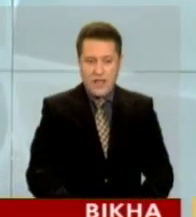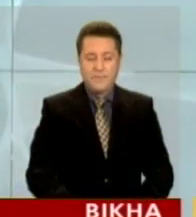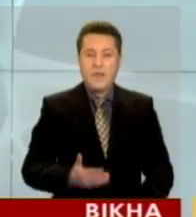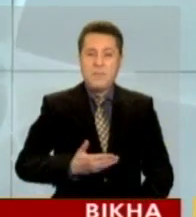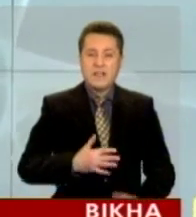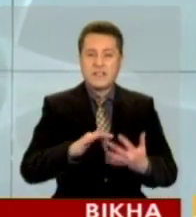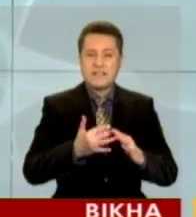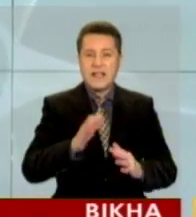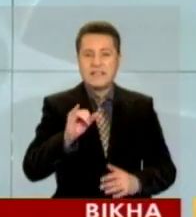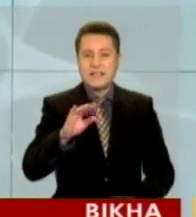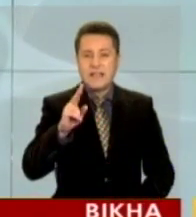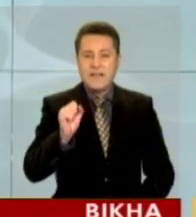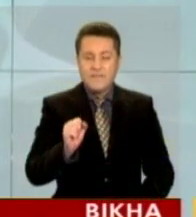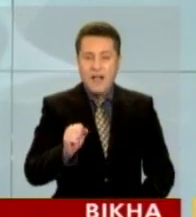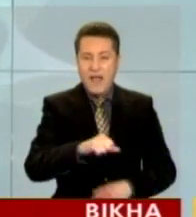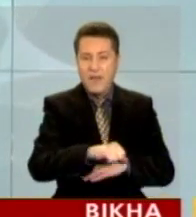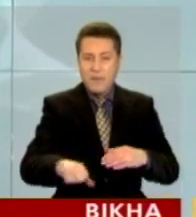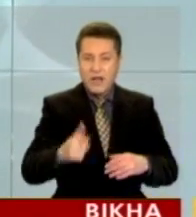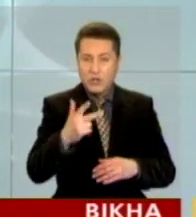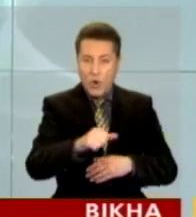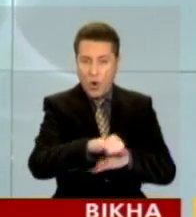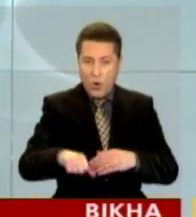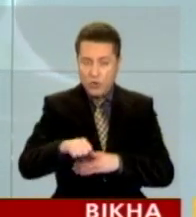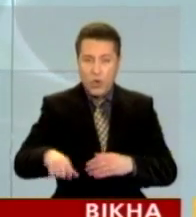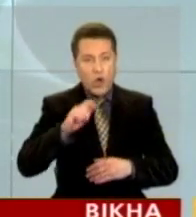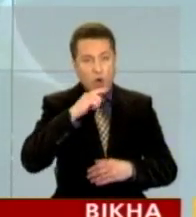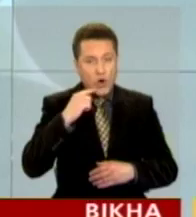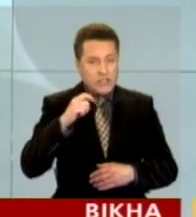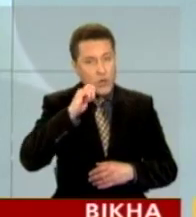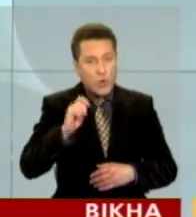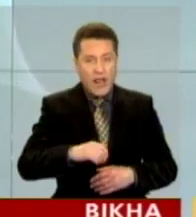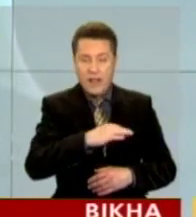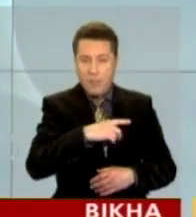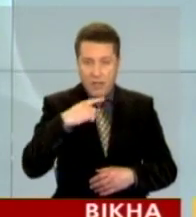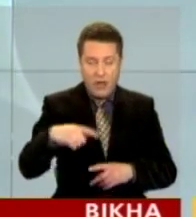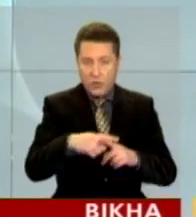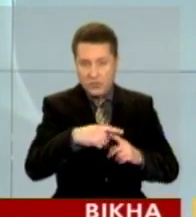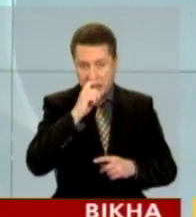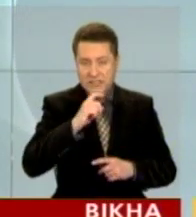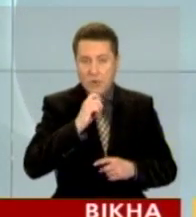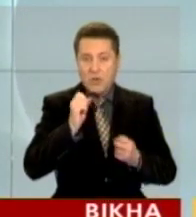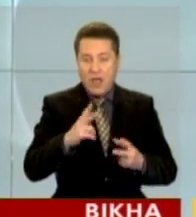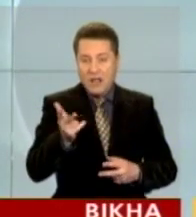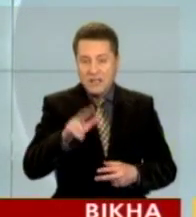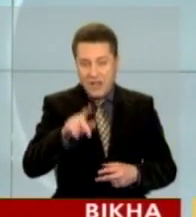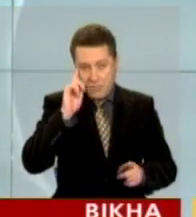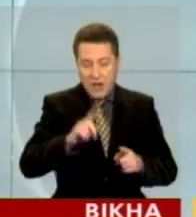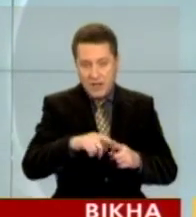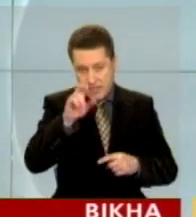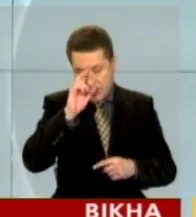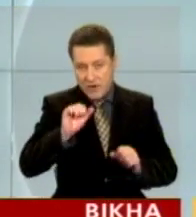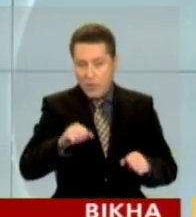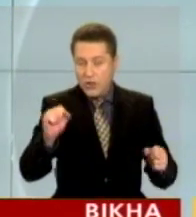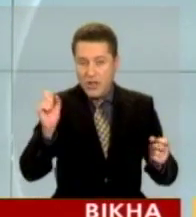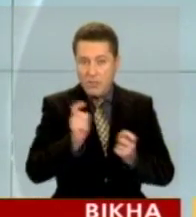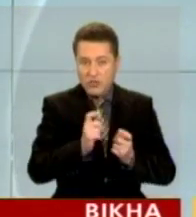Мешканці села Сеньківка, що на перетині одразу трьох кордонів Росії, України і Білорусі, досі не збагнуть, як три братні держави могли посваритися. Та